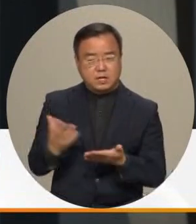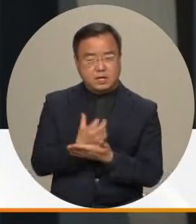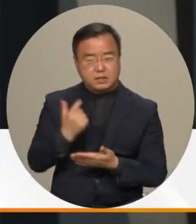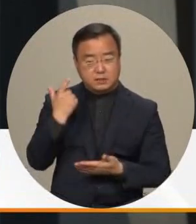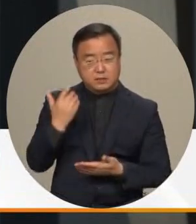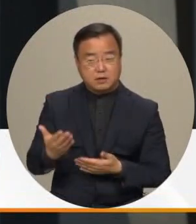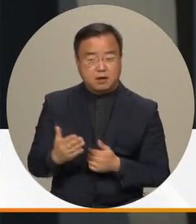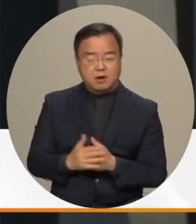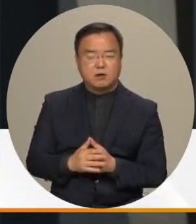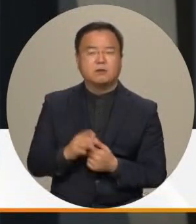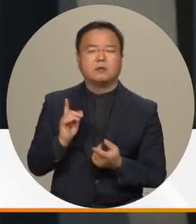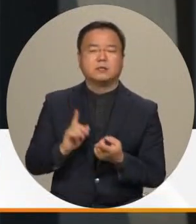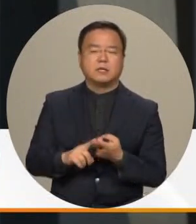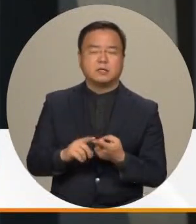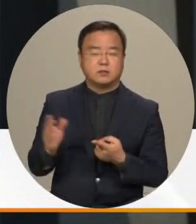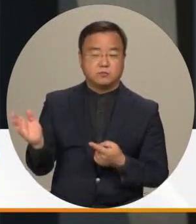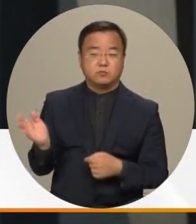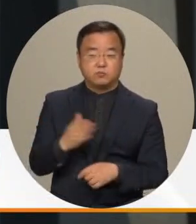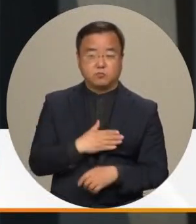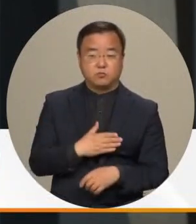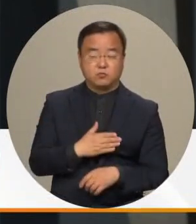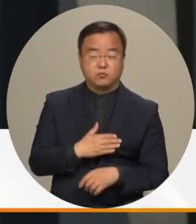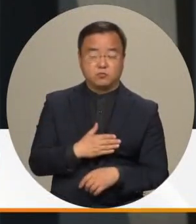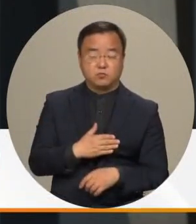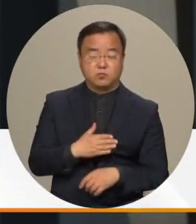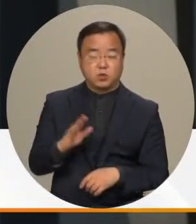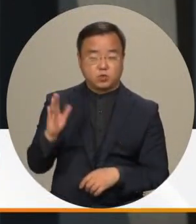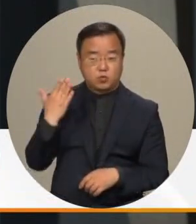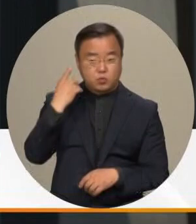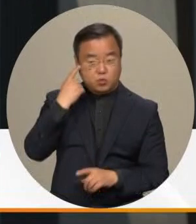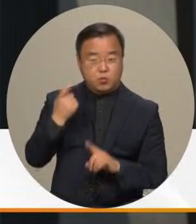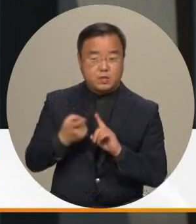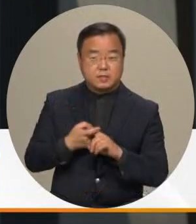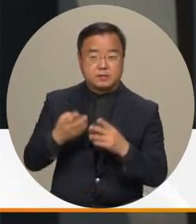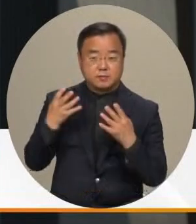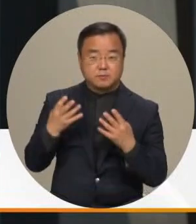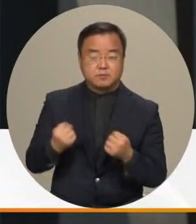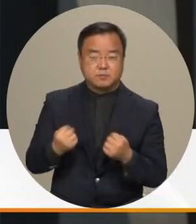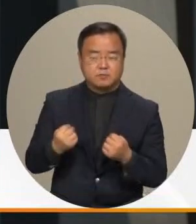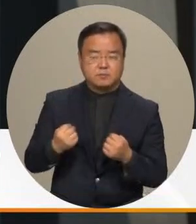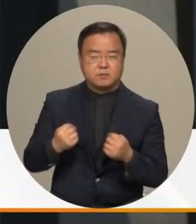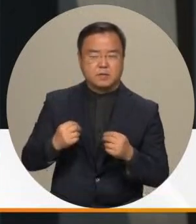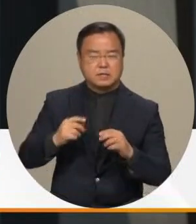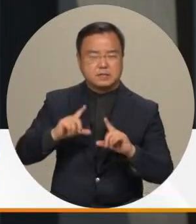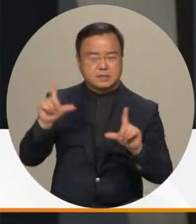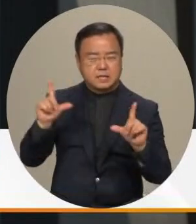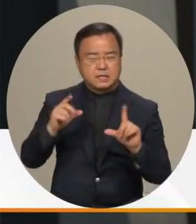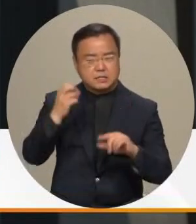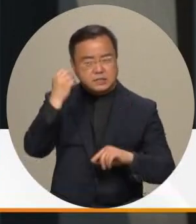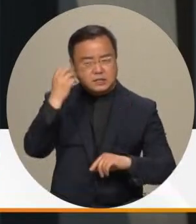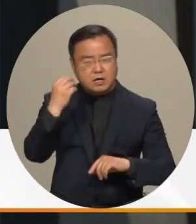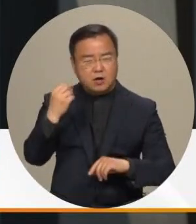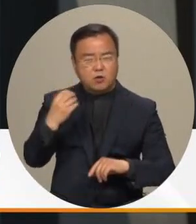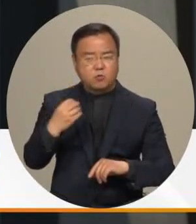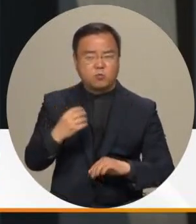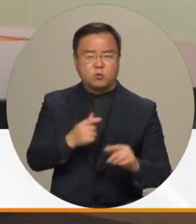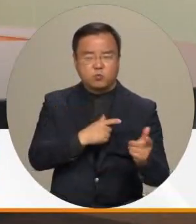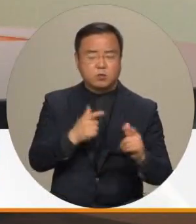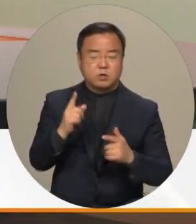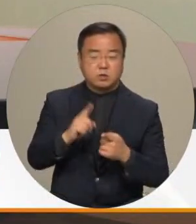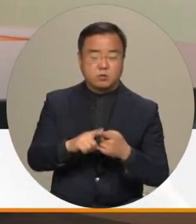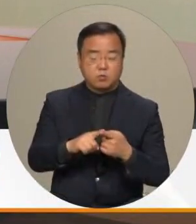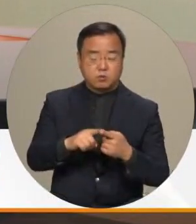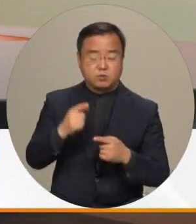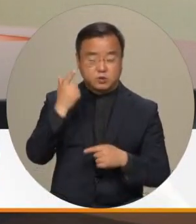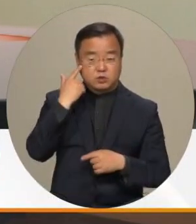이런 인문학적 소양에서부터 가장 요즘 또 화두인 이상기후 같은 이런 것들도 사실 과학 시간에도